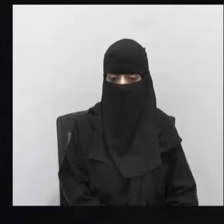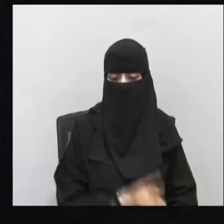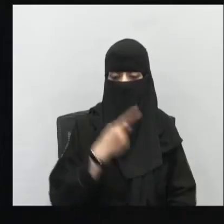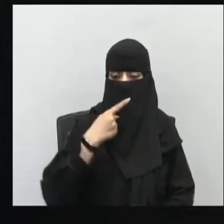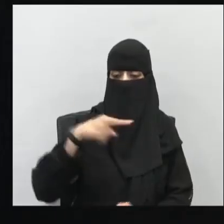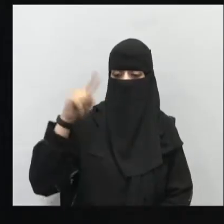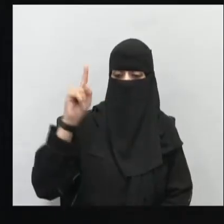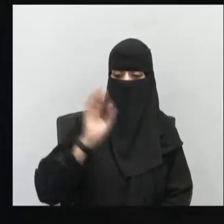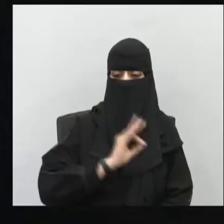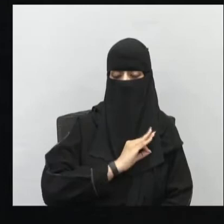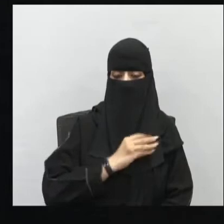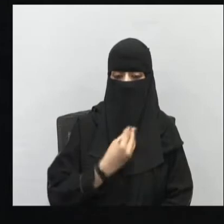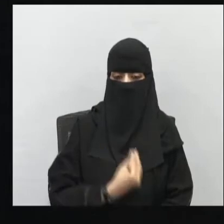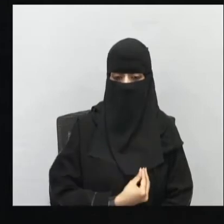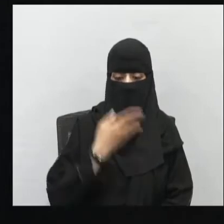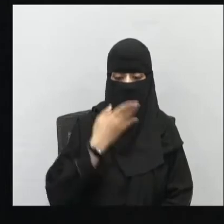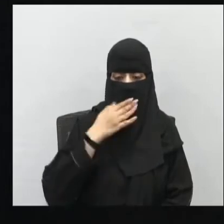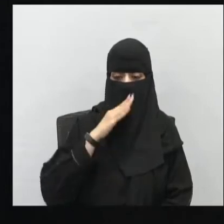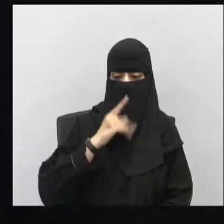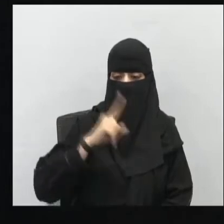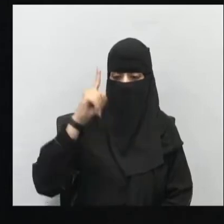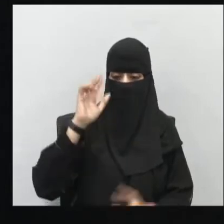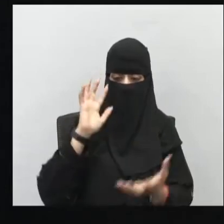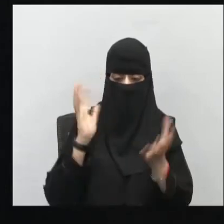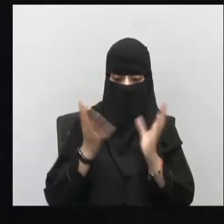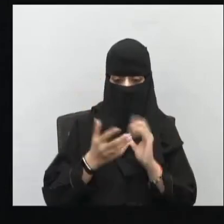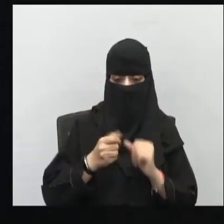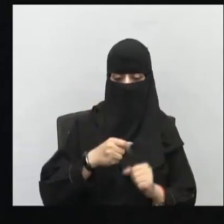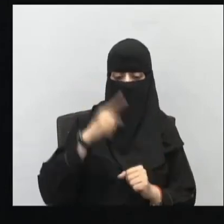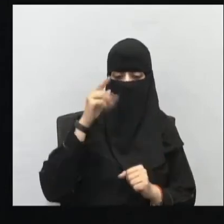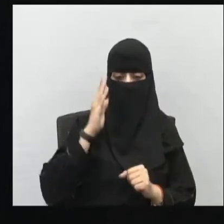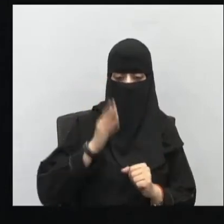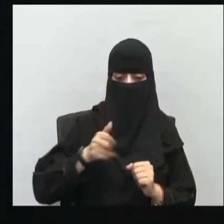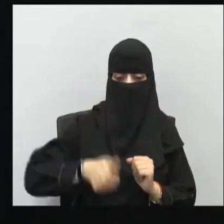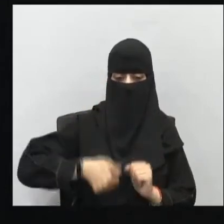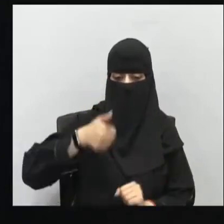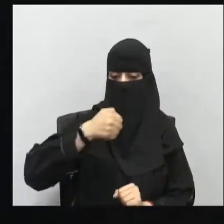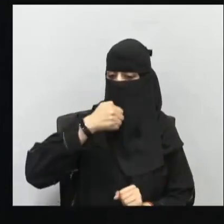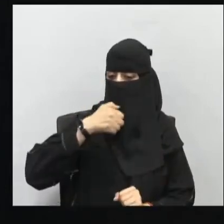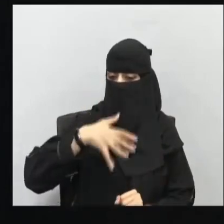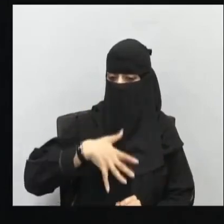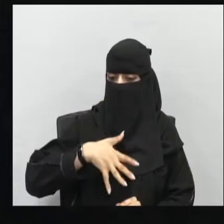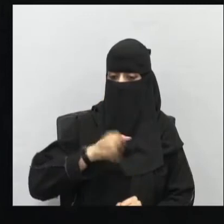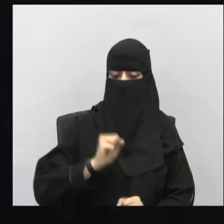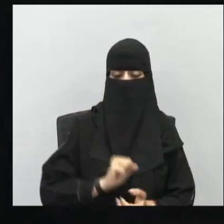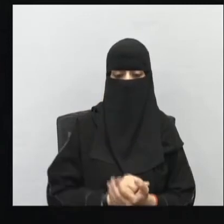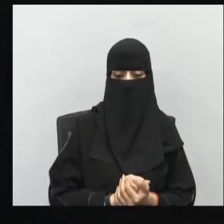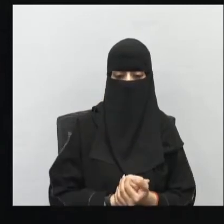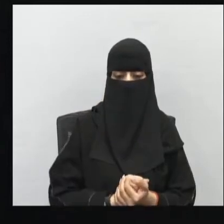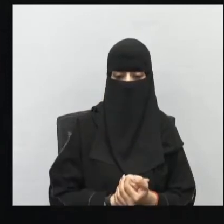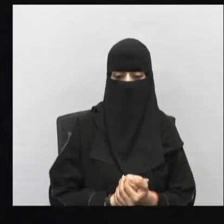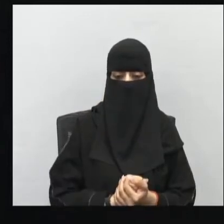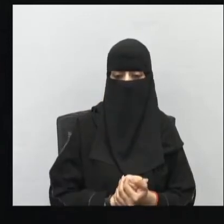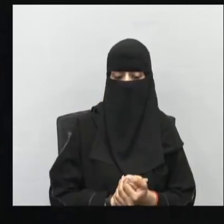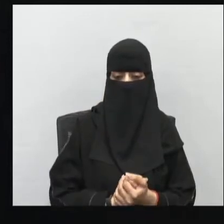بسم الله الرحمن الرحيم، الحمد لله رب العالمين، والصلاة والسلام على أشرف الأنبياء والمرسلين